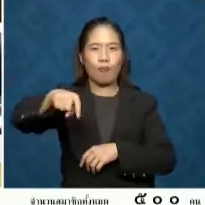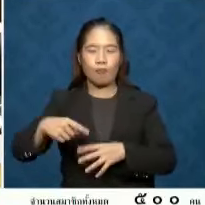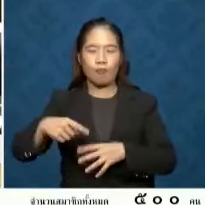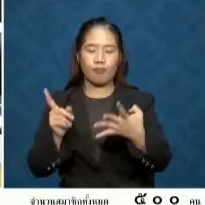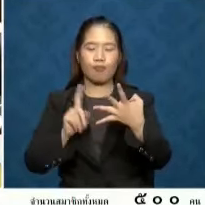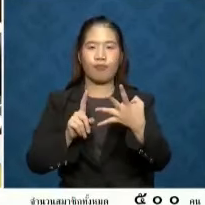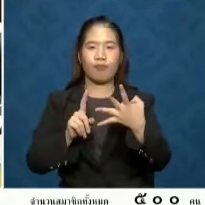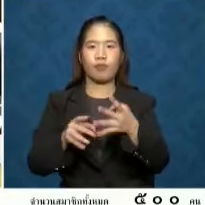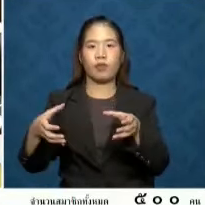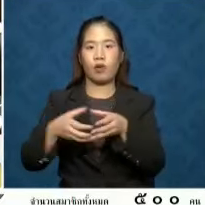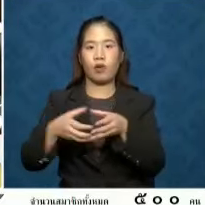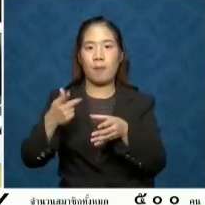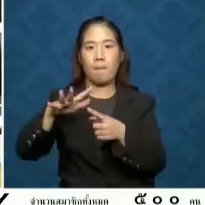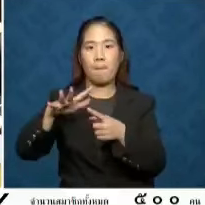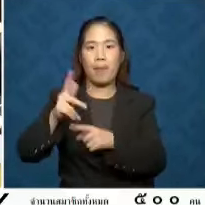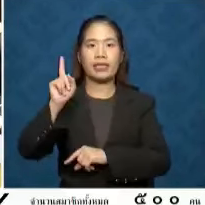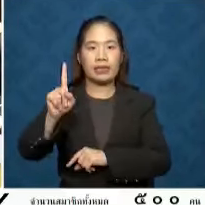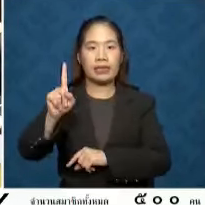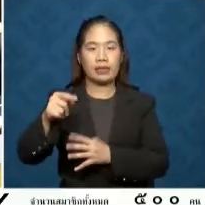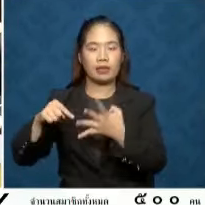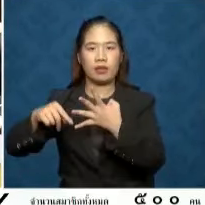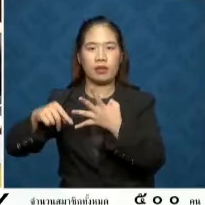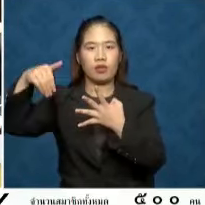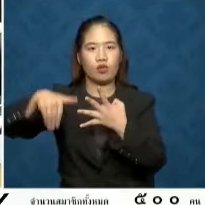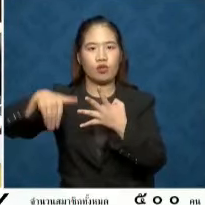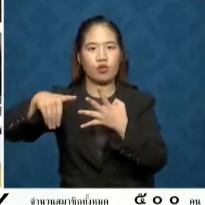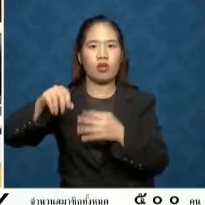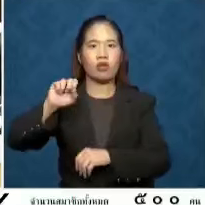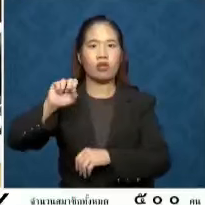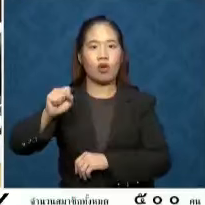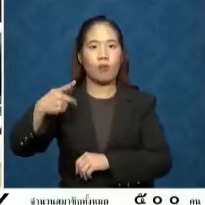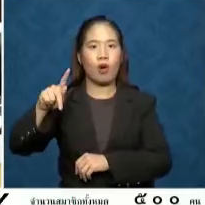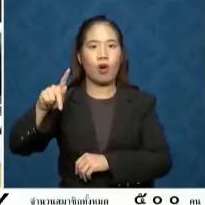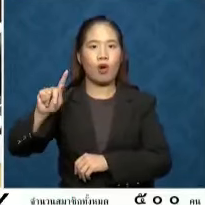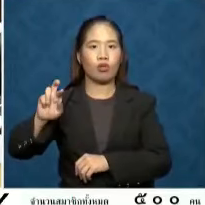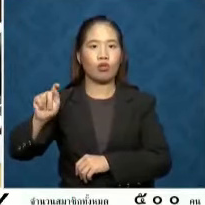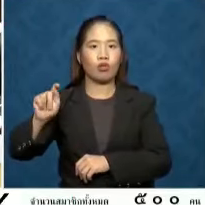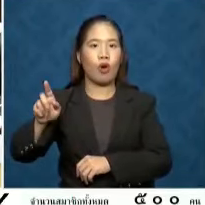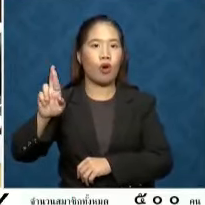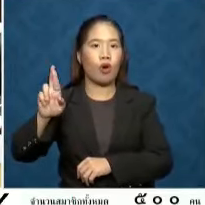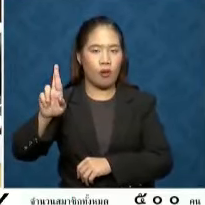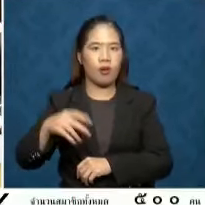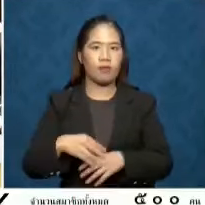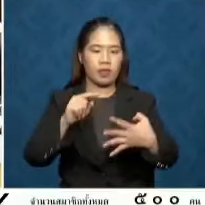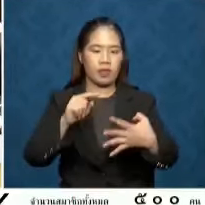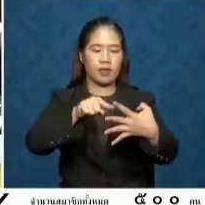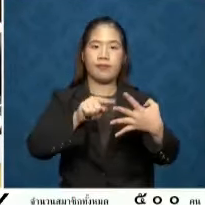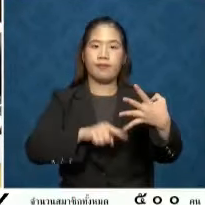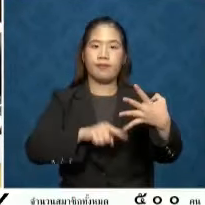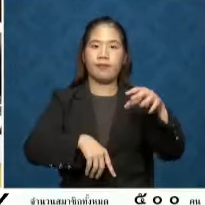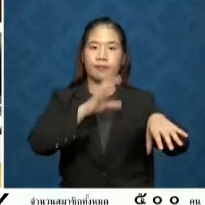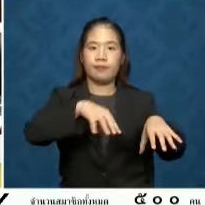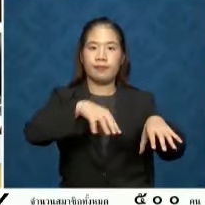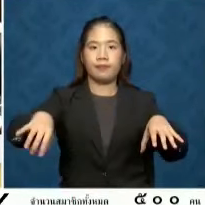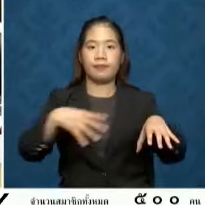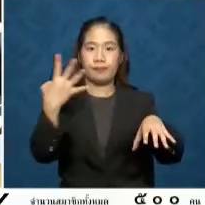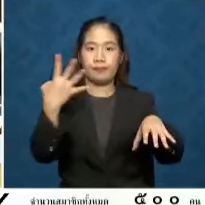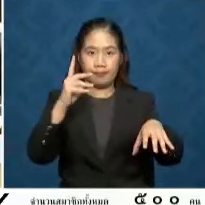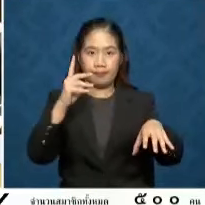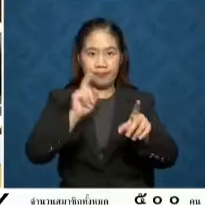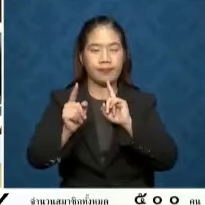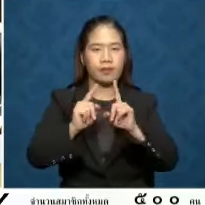1กับศูนย์ปฏิบัติการกองทัพเรือหรือว่าสปกทรมีอยู่แค่4หน่วยงานนี่แหละครับที่ท่านต้องไปคุยกับเขาปริศนา